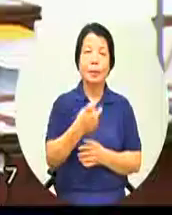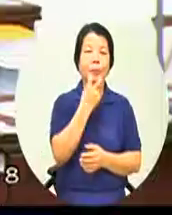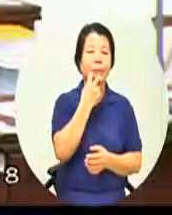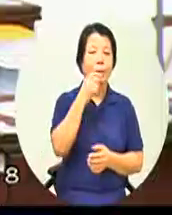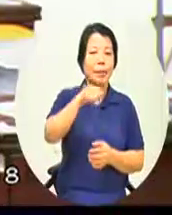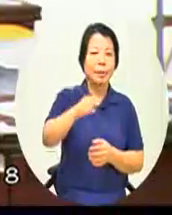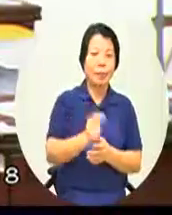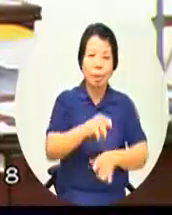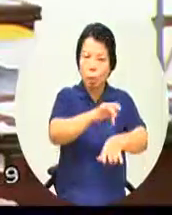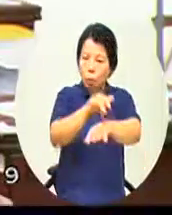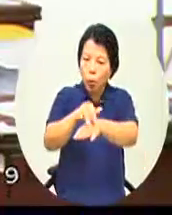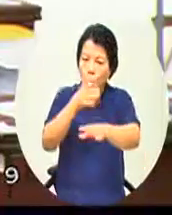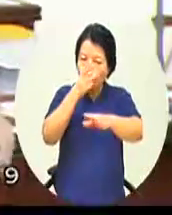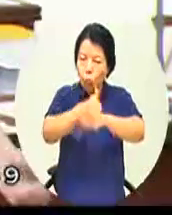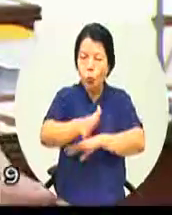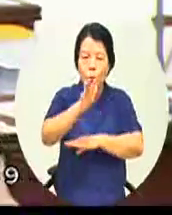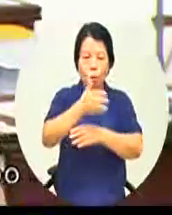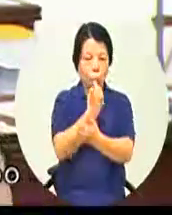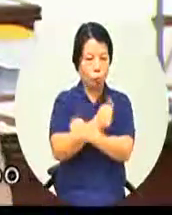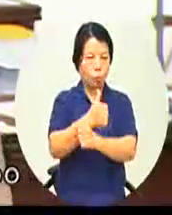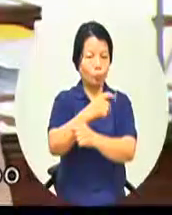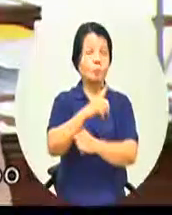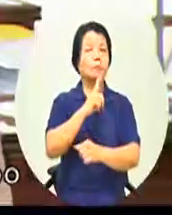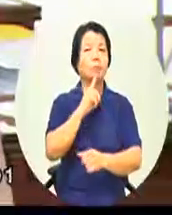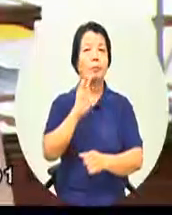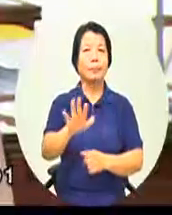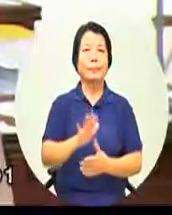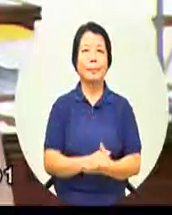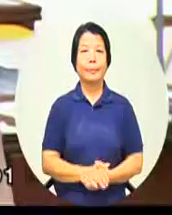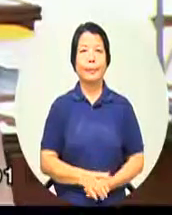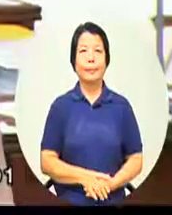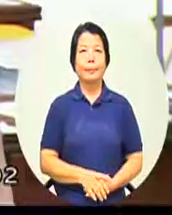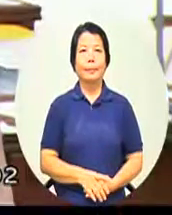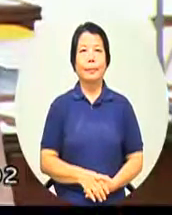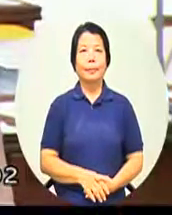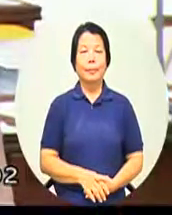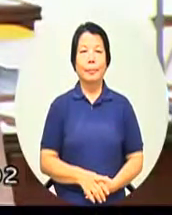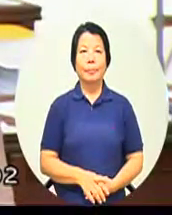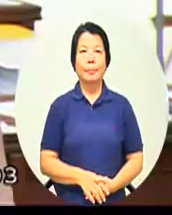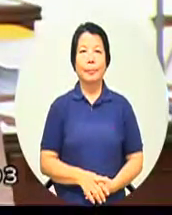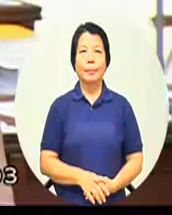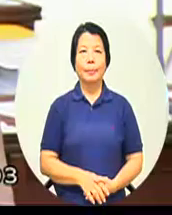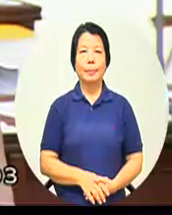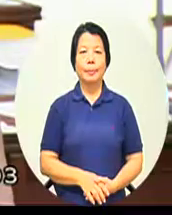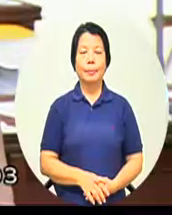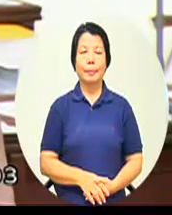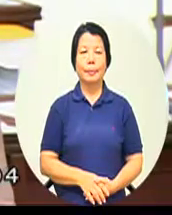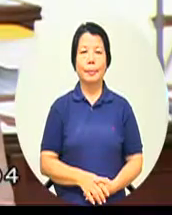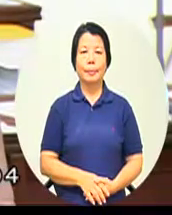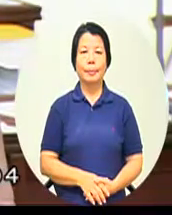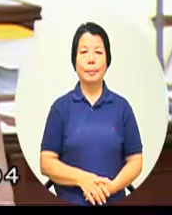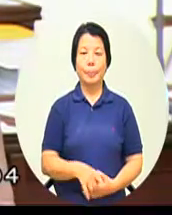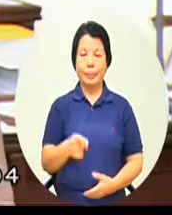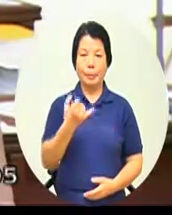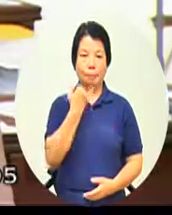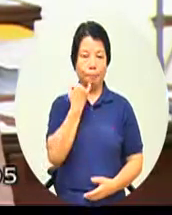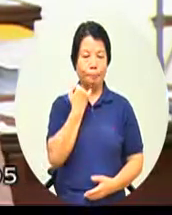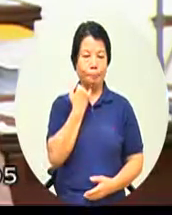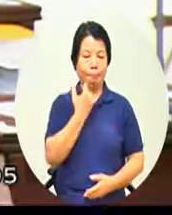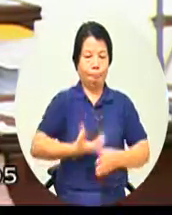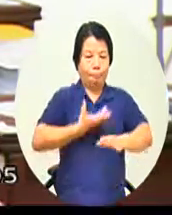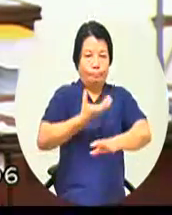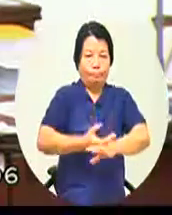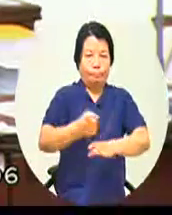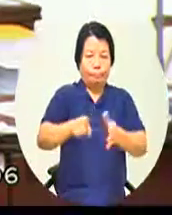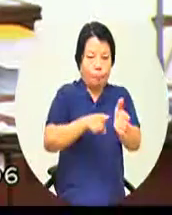的人嘛，对不对？哈，所以来这会当讲来发了来这个哈。展示的你的专业对不对哦？这本